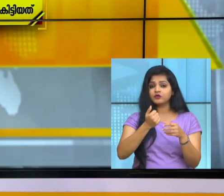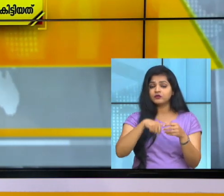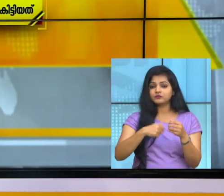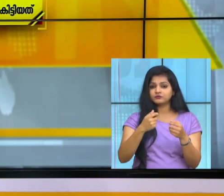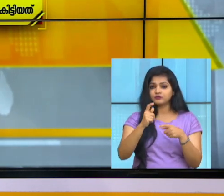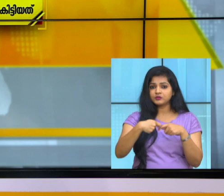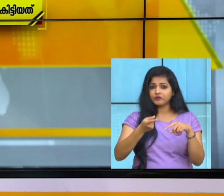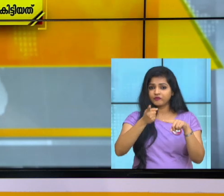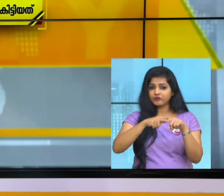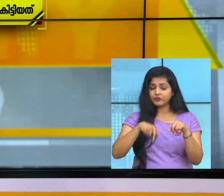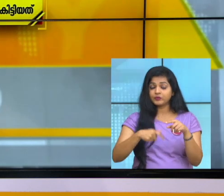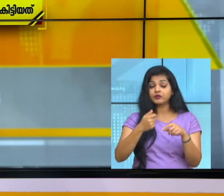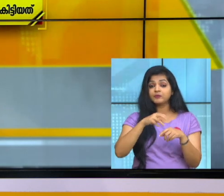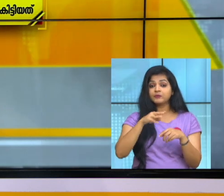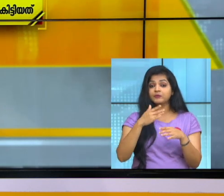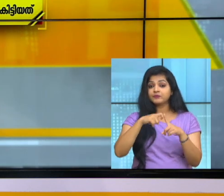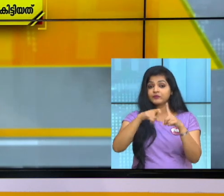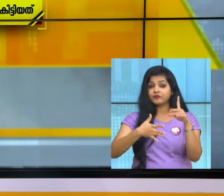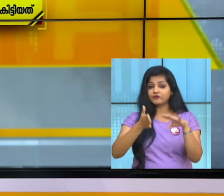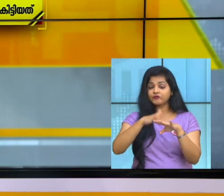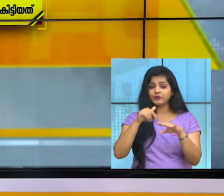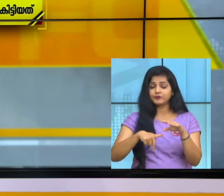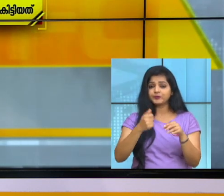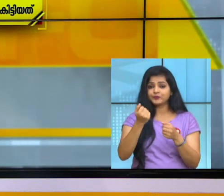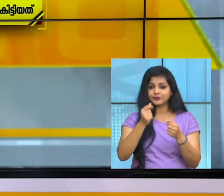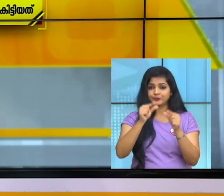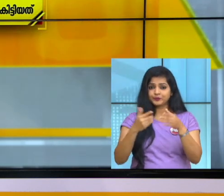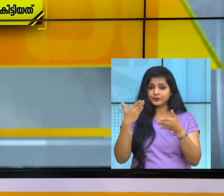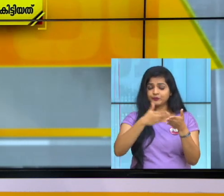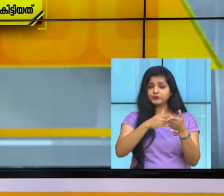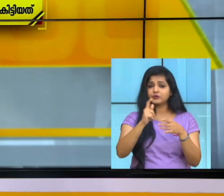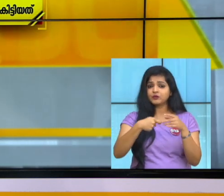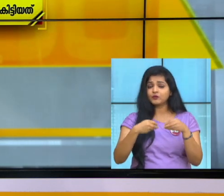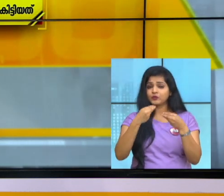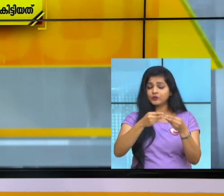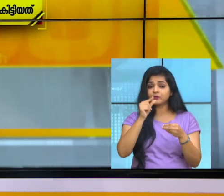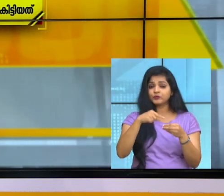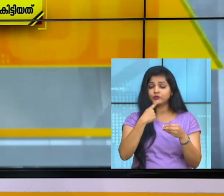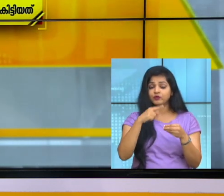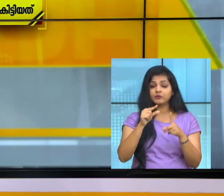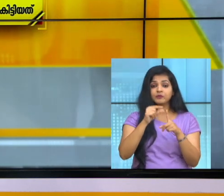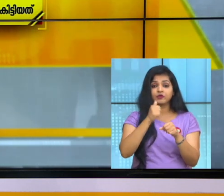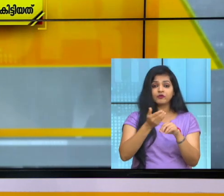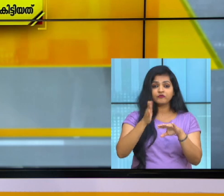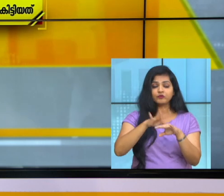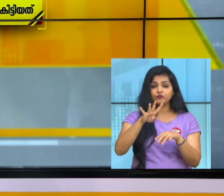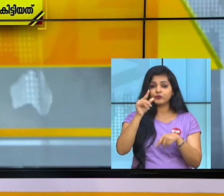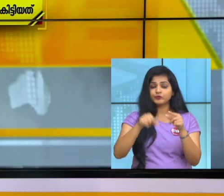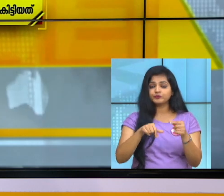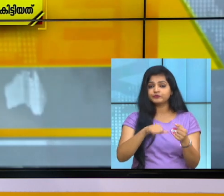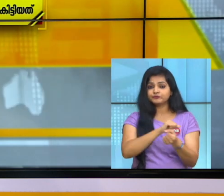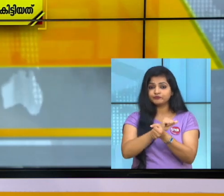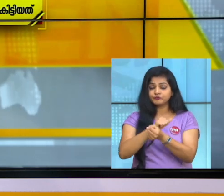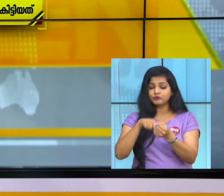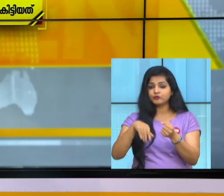കസ്റ്റഡിയിൽ. മലയാളി യുവാക്കളെ ആക്രമിച്ച കേസിൽ മദ്രാസ് റെജിമെന്റിലെ സൈനികൻ വിഷ്ണു ഉൾപ്പെടെ 4 പേരും പാലക്കാട് ചിറ്റൂർ സ്വദേശികളാണ്. ഇവർ സഞ്ചരിച്ച വാഹനങ്ങളും